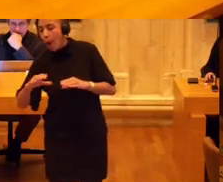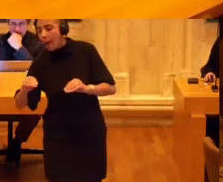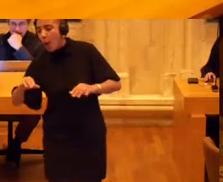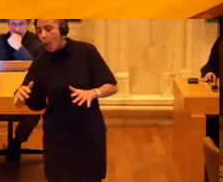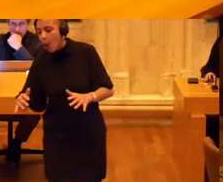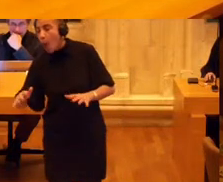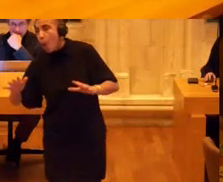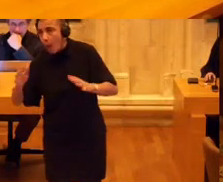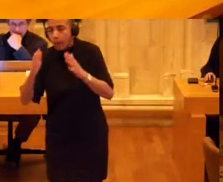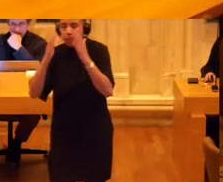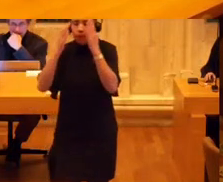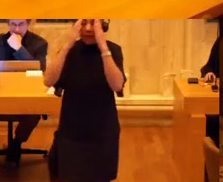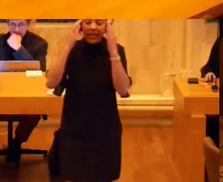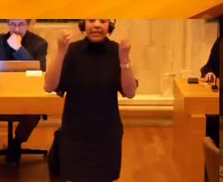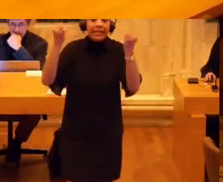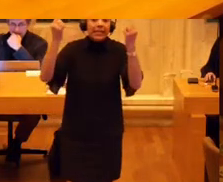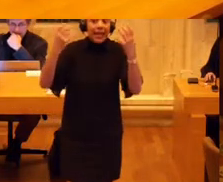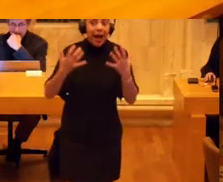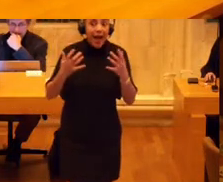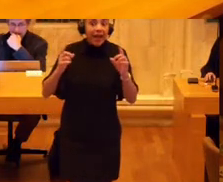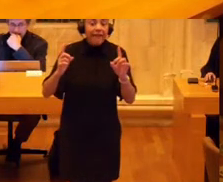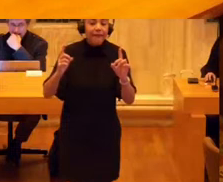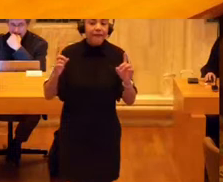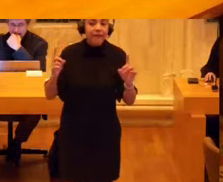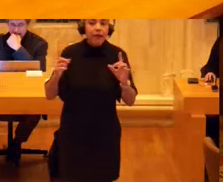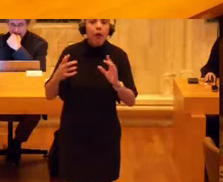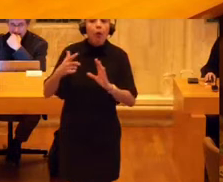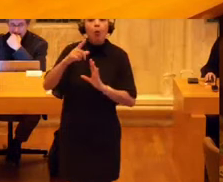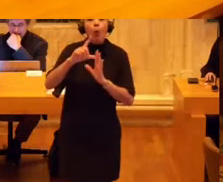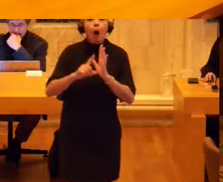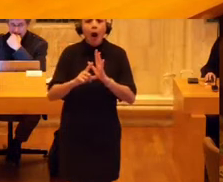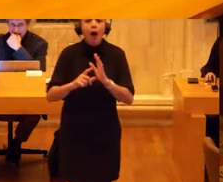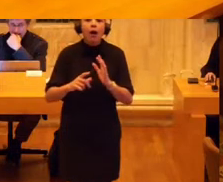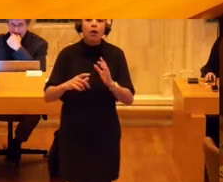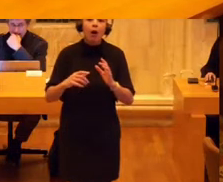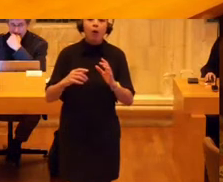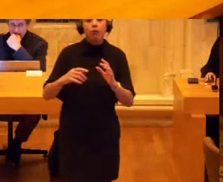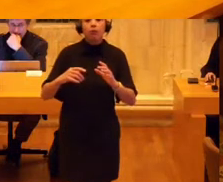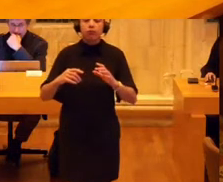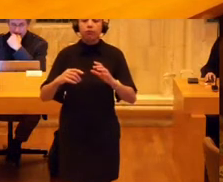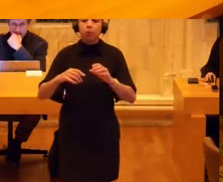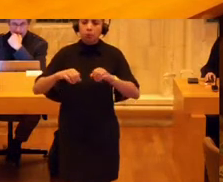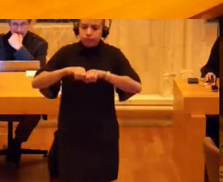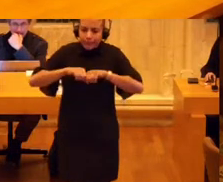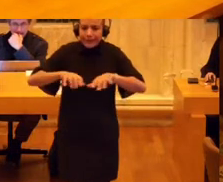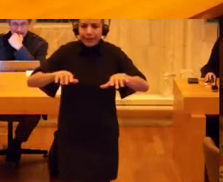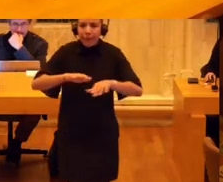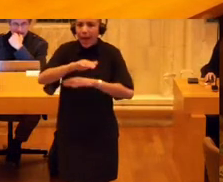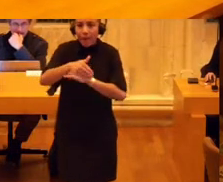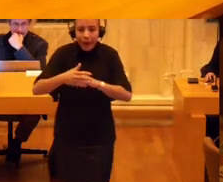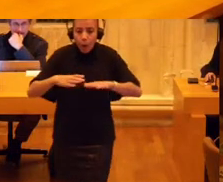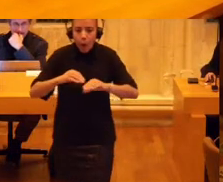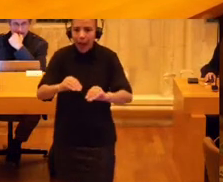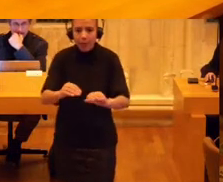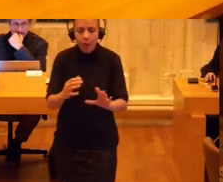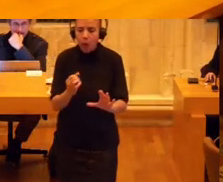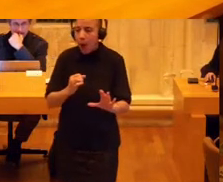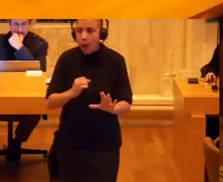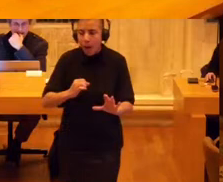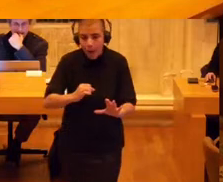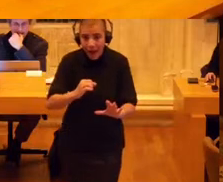illégaux. Ça permet parfois d'afficher une très grande réduction. Mais par ailleurs, on a des règles dans des secteurs qui évoluent et qui